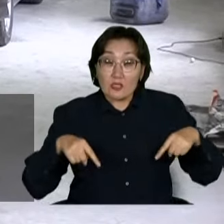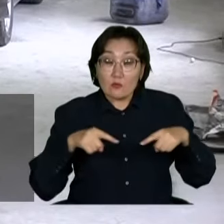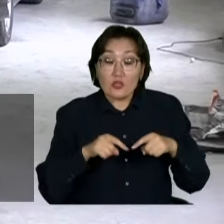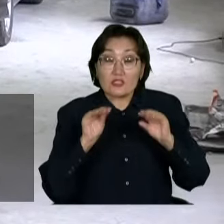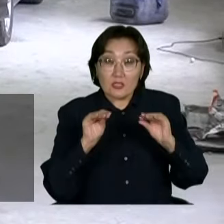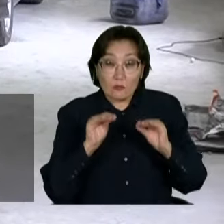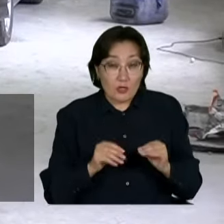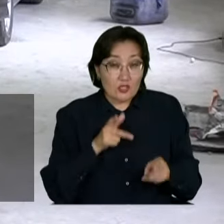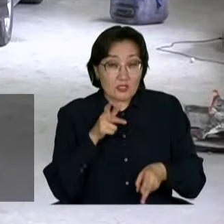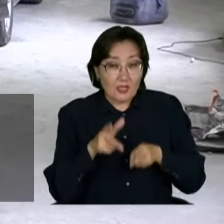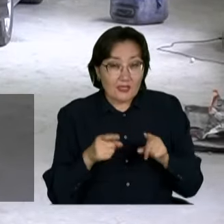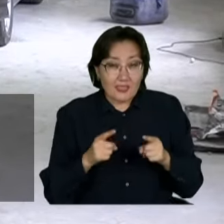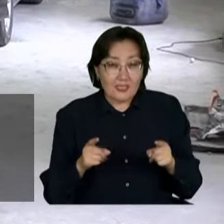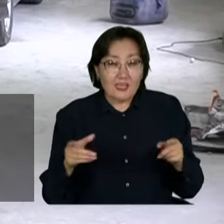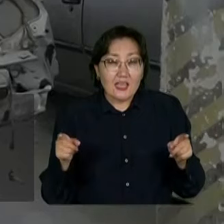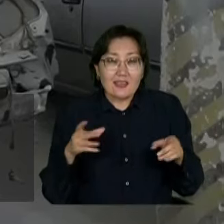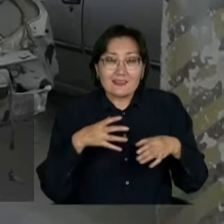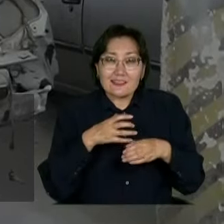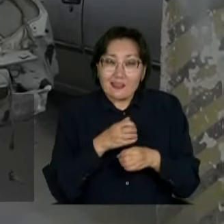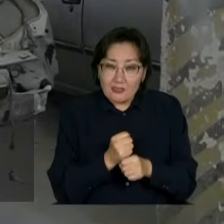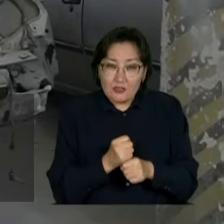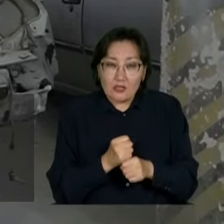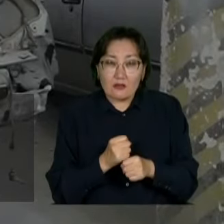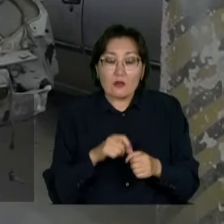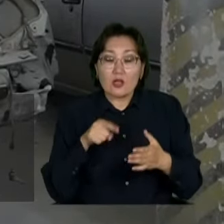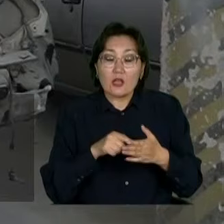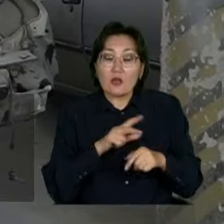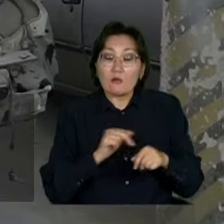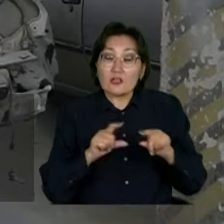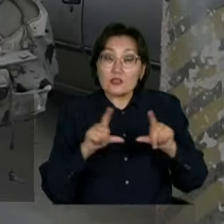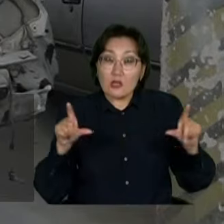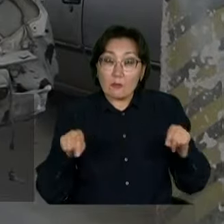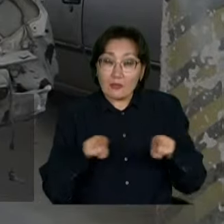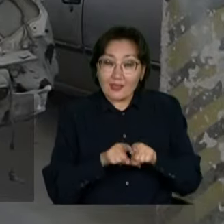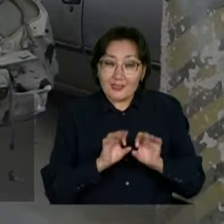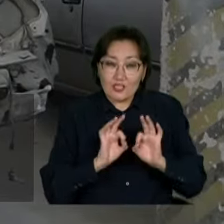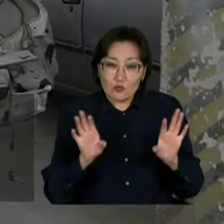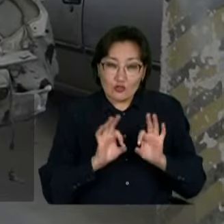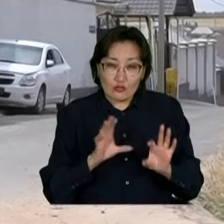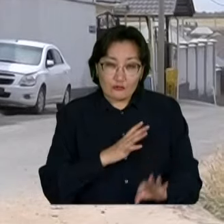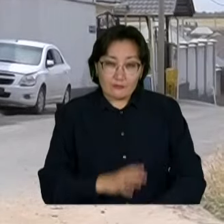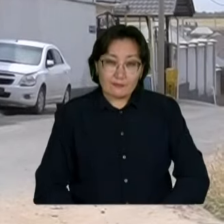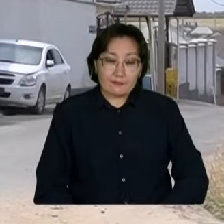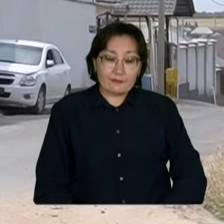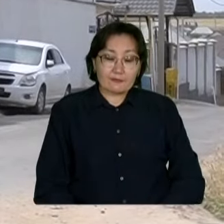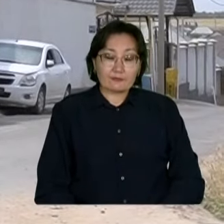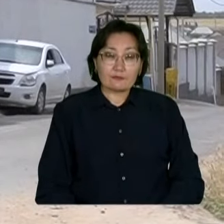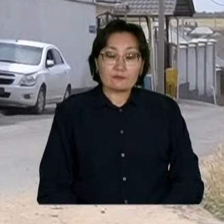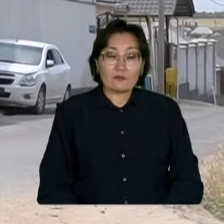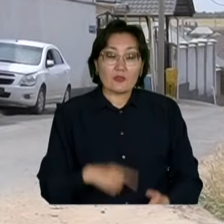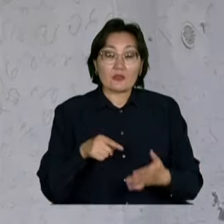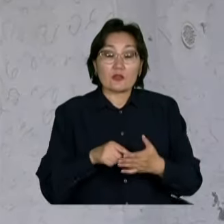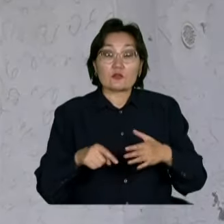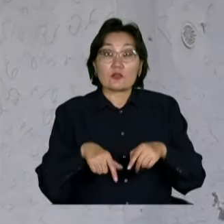жазылған арыздың неге қысқарып кете беретінін қалалық полиция басқармасы былай деп түсіндірді.